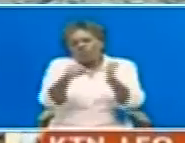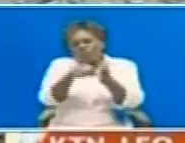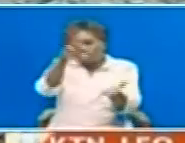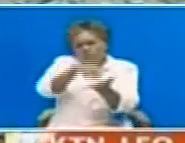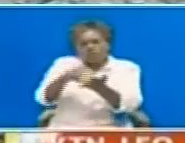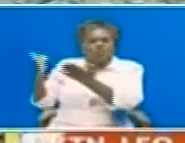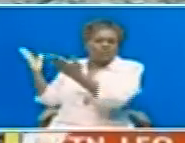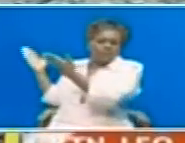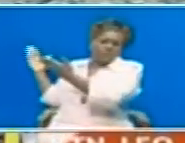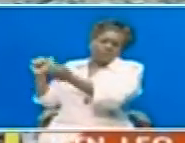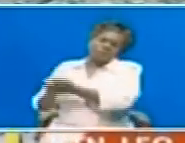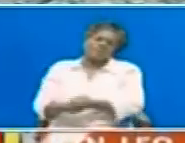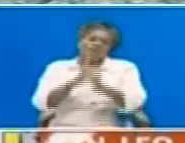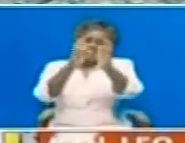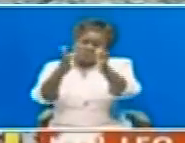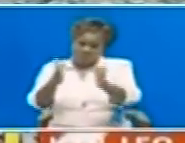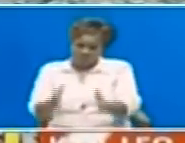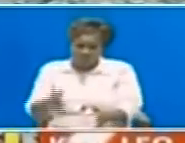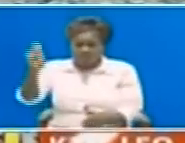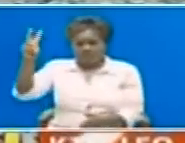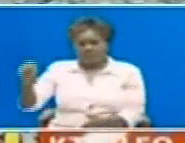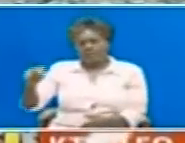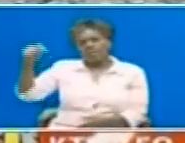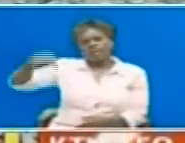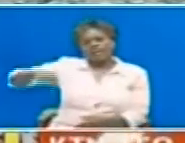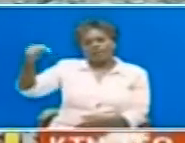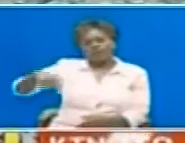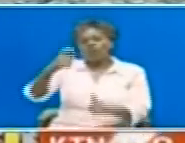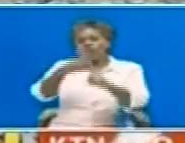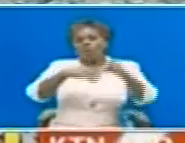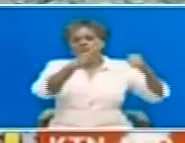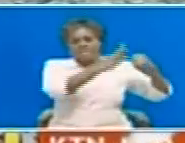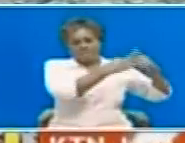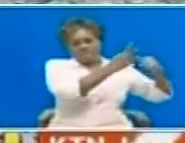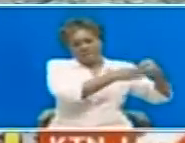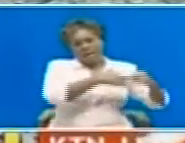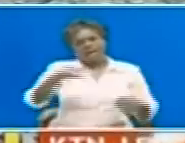cha Purity? Lofti Matambo, KTN Leo, kutoka Kibera, Nairobi.